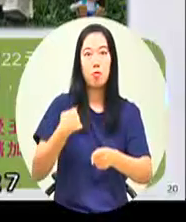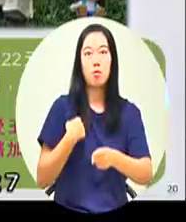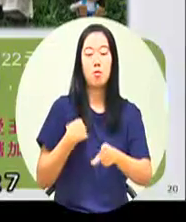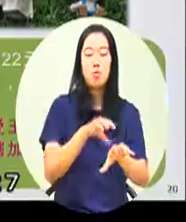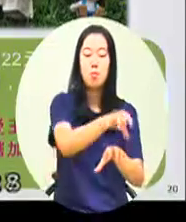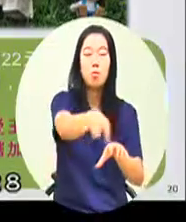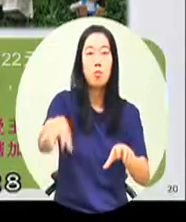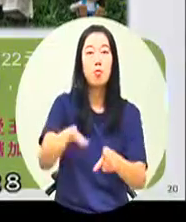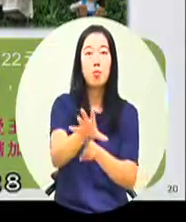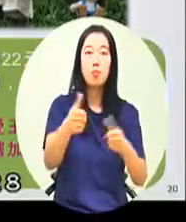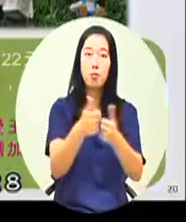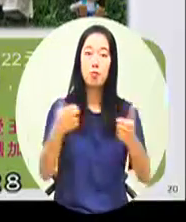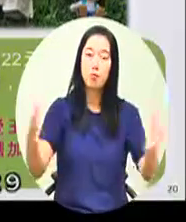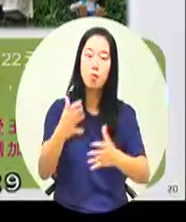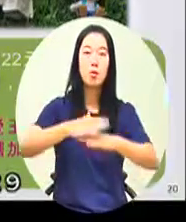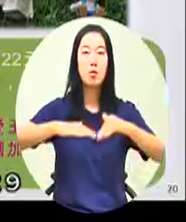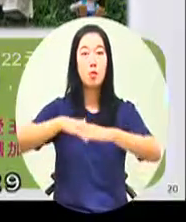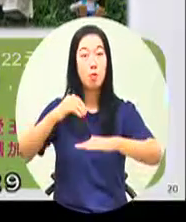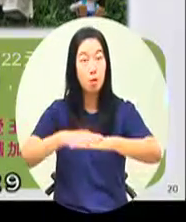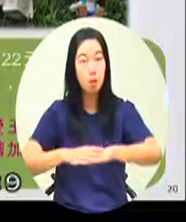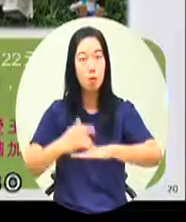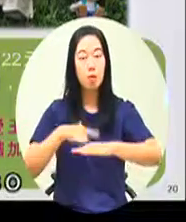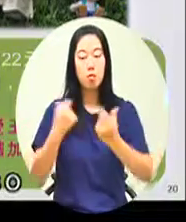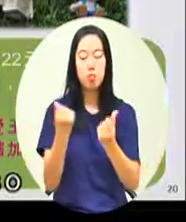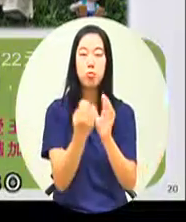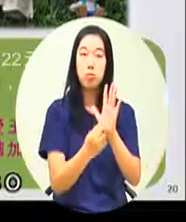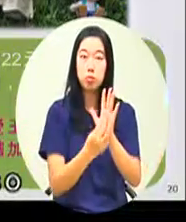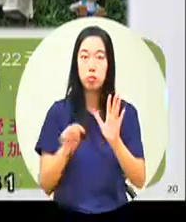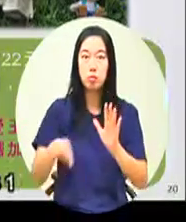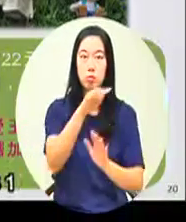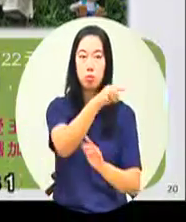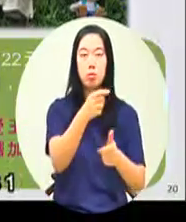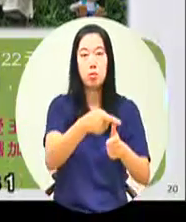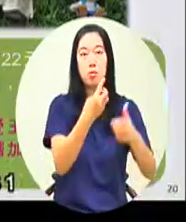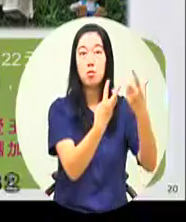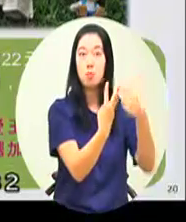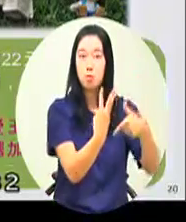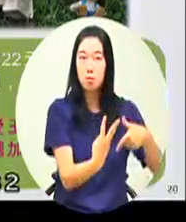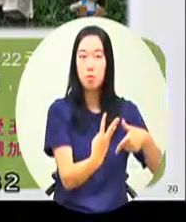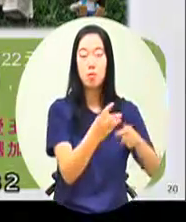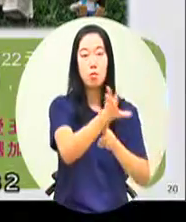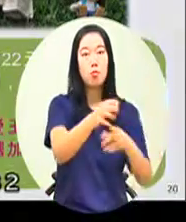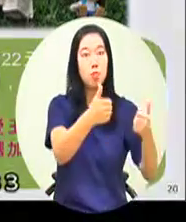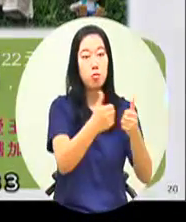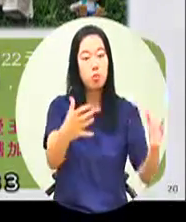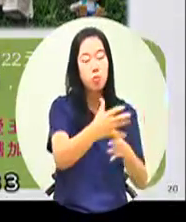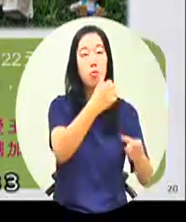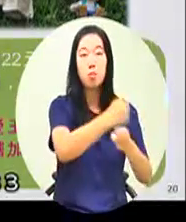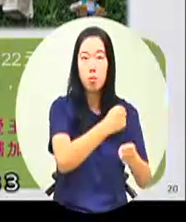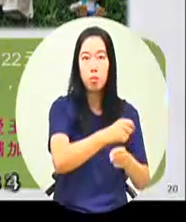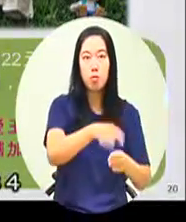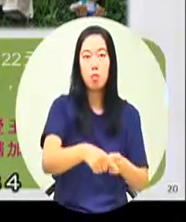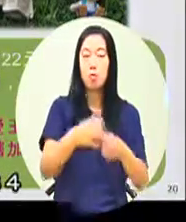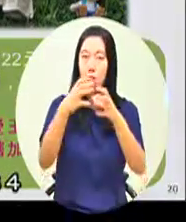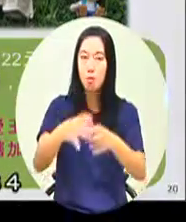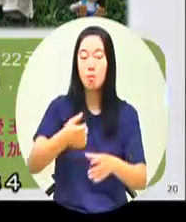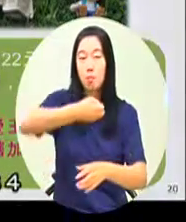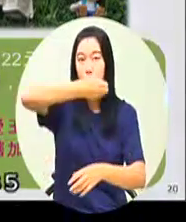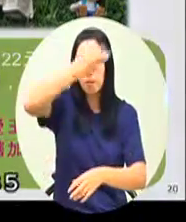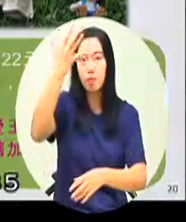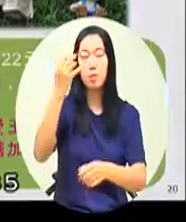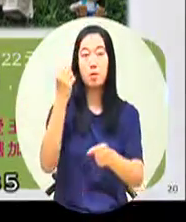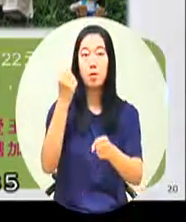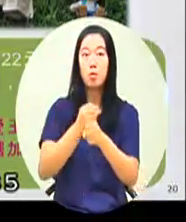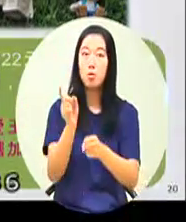以及合作社来合作，然后比如说跟甲县地区农会来合作呢，办理7座青棉的一